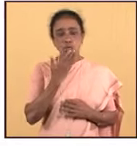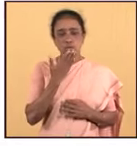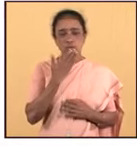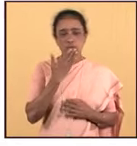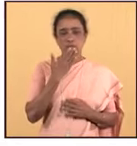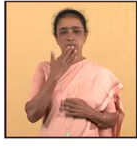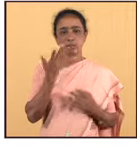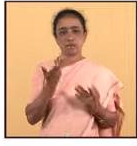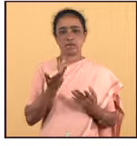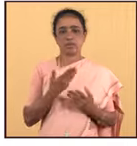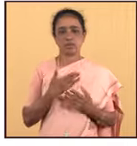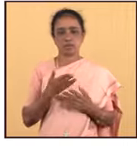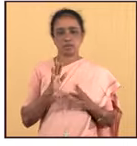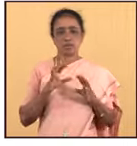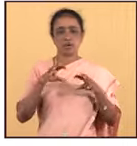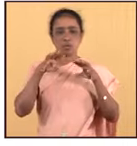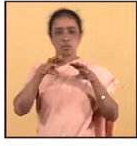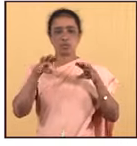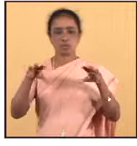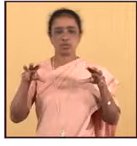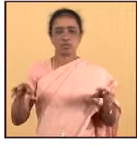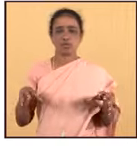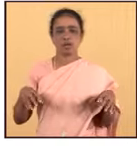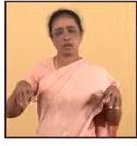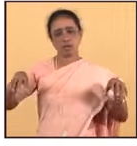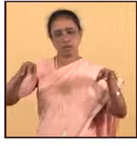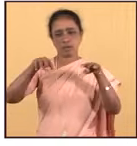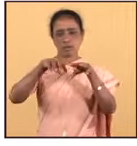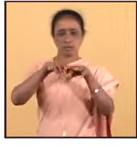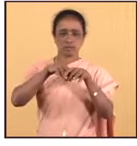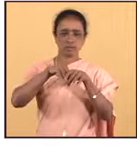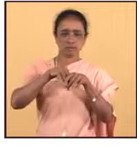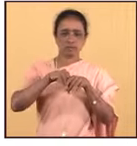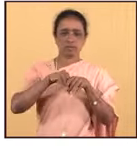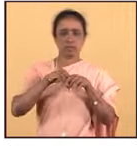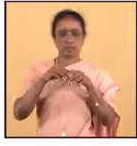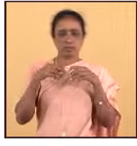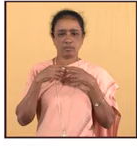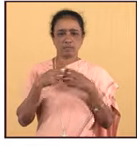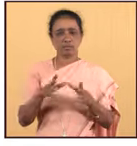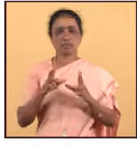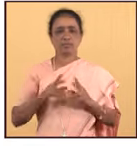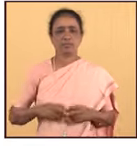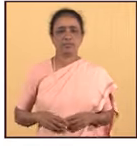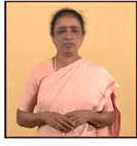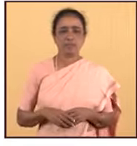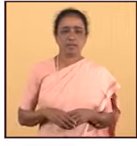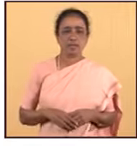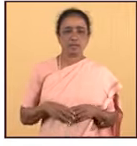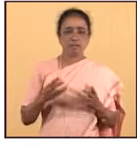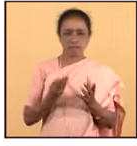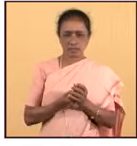கல்வியில் பார்த்தீங்கன்னா, சமய சார்பின்மை என்பது பொது கல்வியை அனைத்து சமய ஆதிக்கத்திலிருந்து விடுவிப்பது